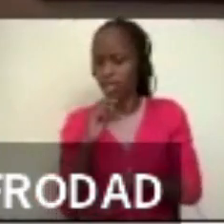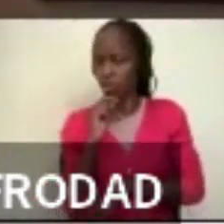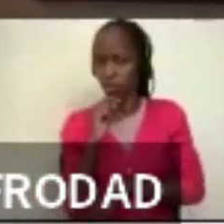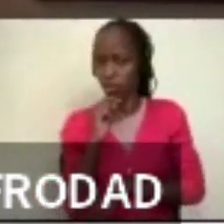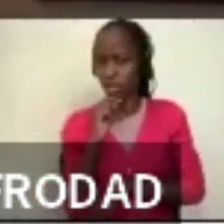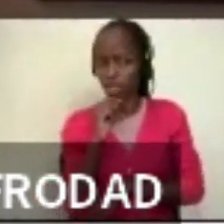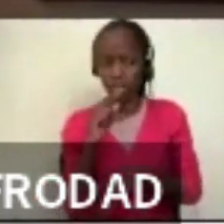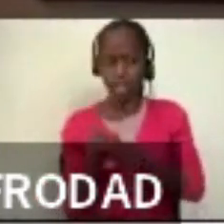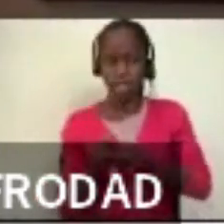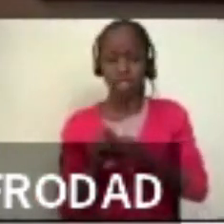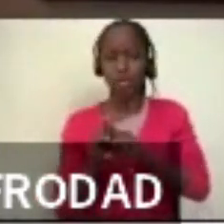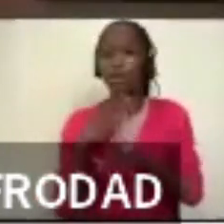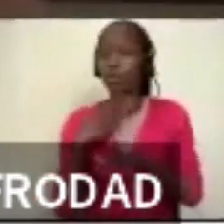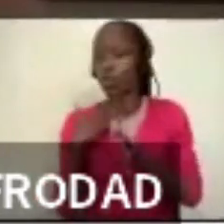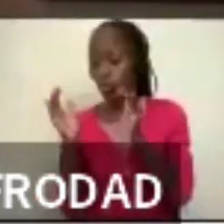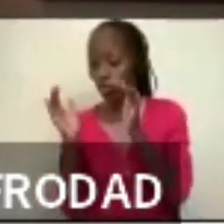Le comment.